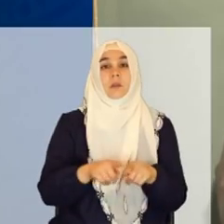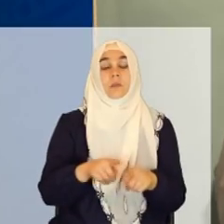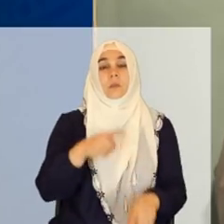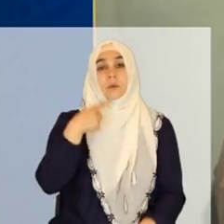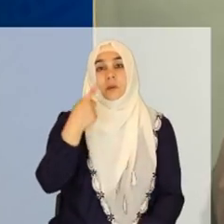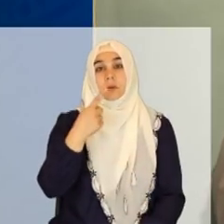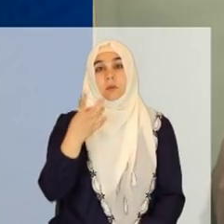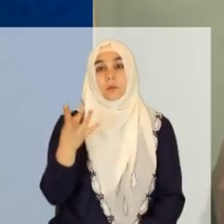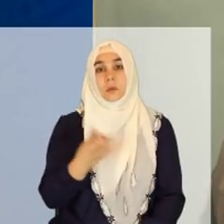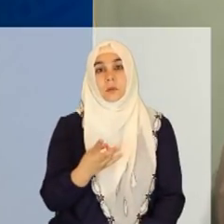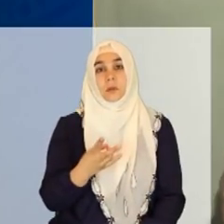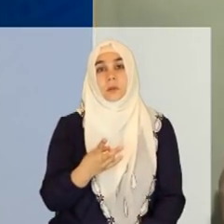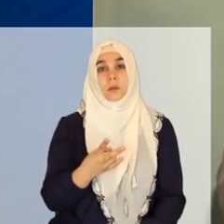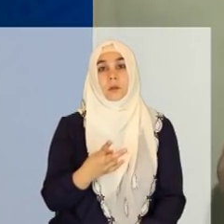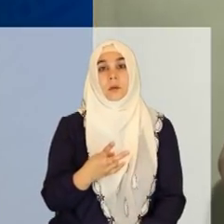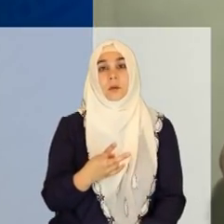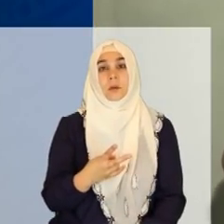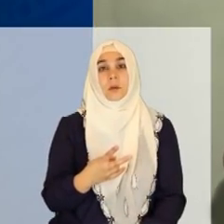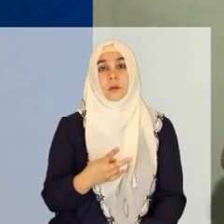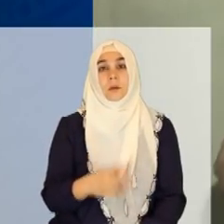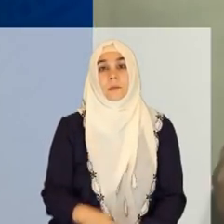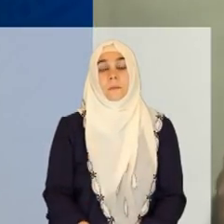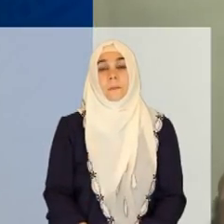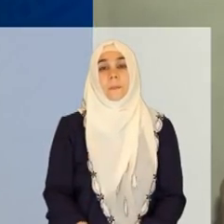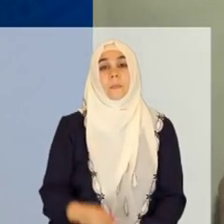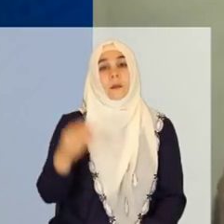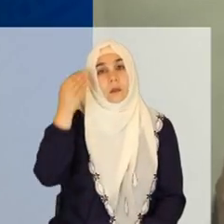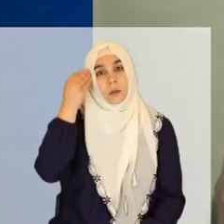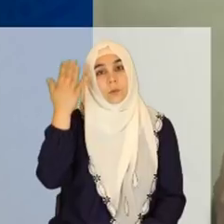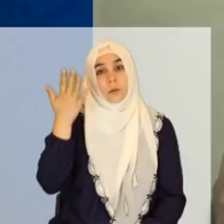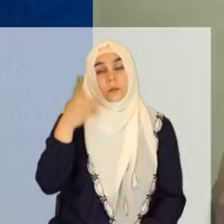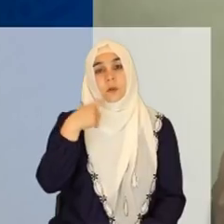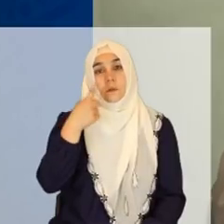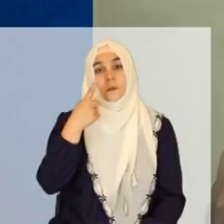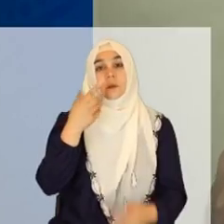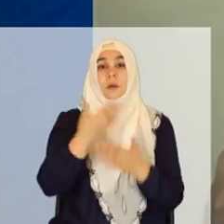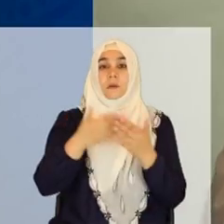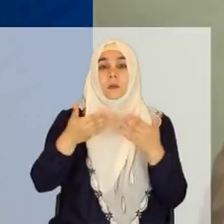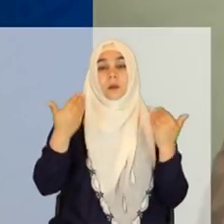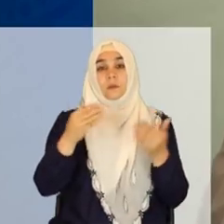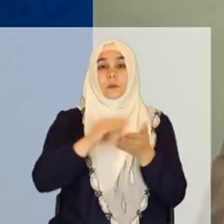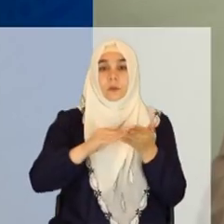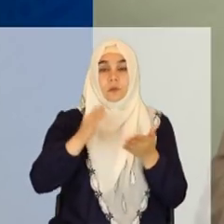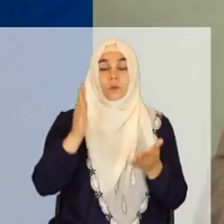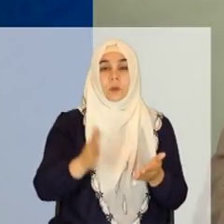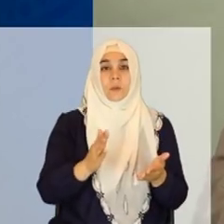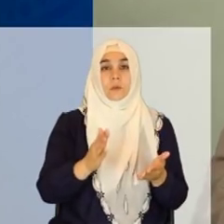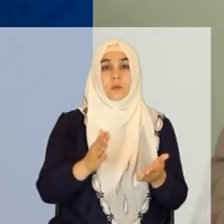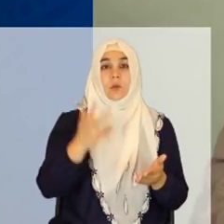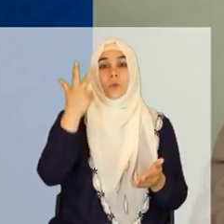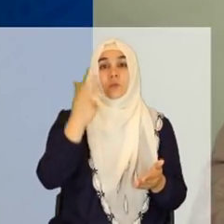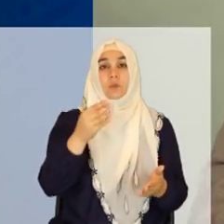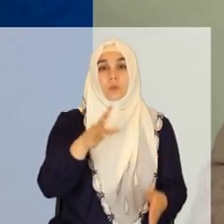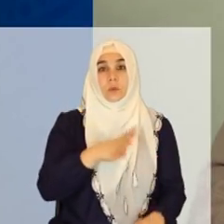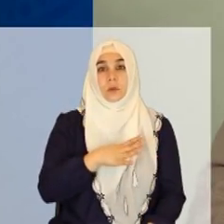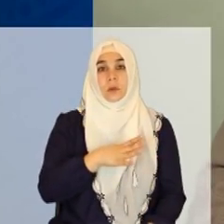bir narsani aytib qo'ymoqchiman. Ehtimol buni alohida yana ilmiy ravishda tahlil qilarmiz, yozarmiz, aytarmiz. 3 kun